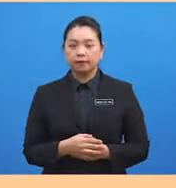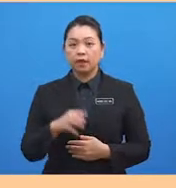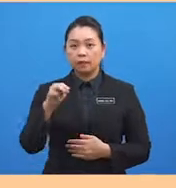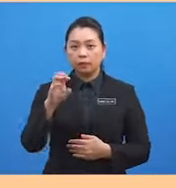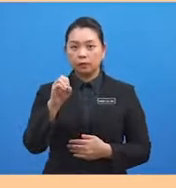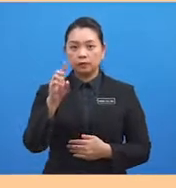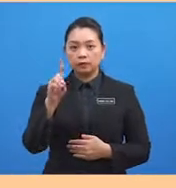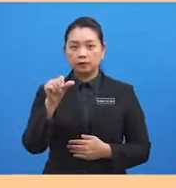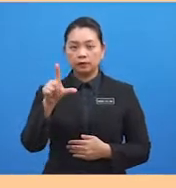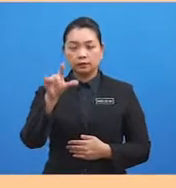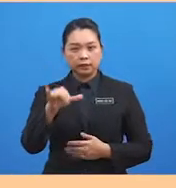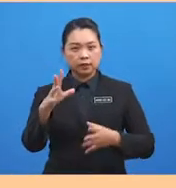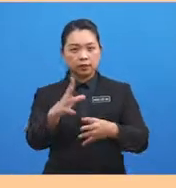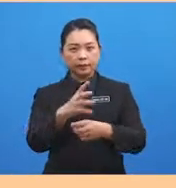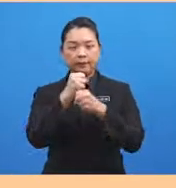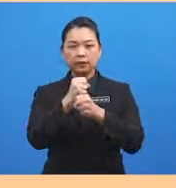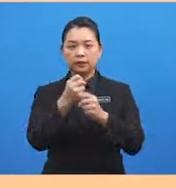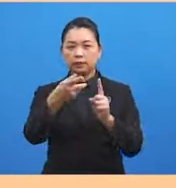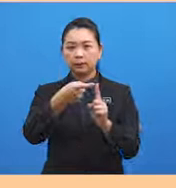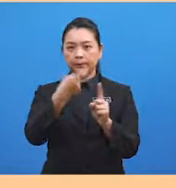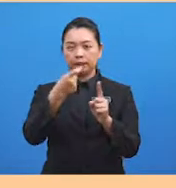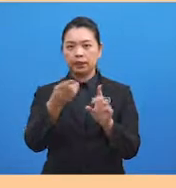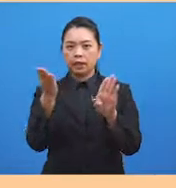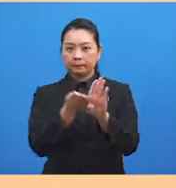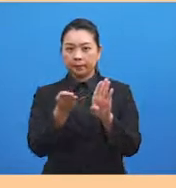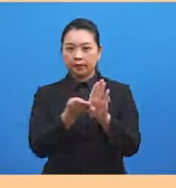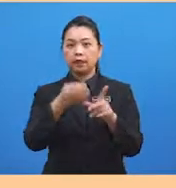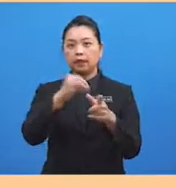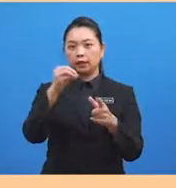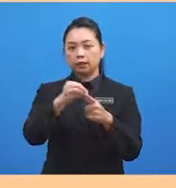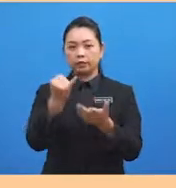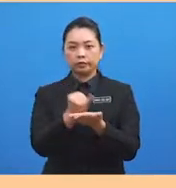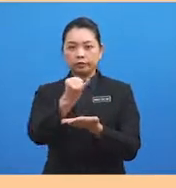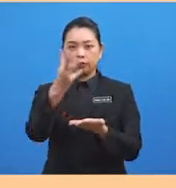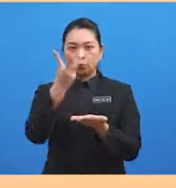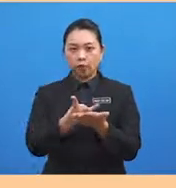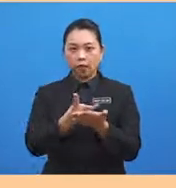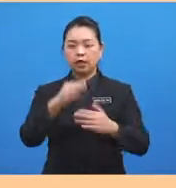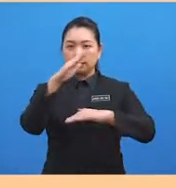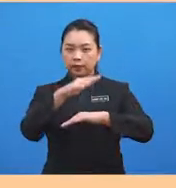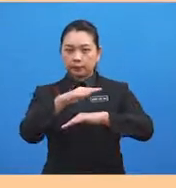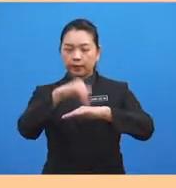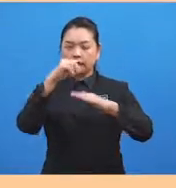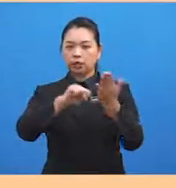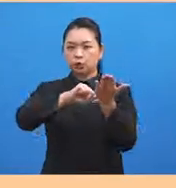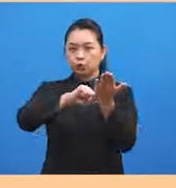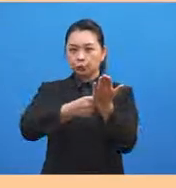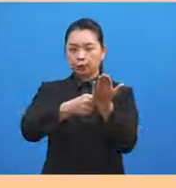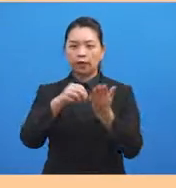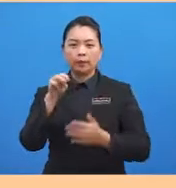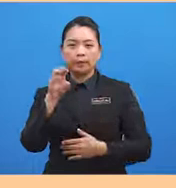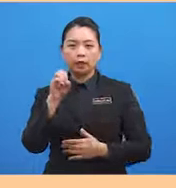Modal yang diperoleh daripada bank atau institusi keuangan dipanggil